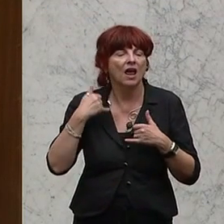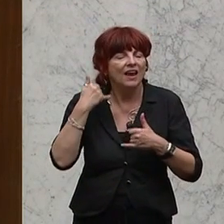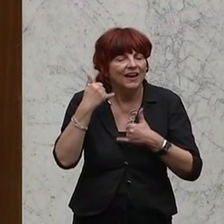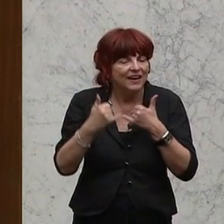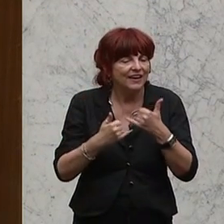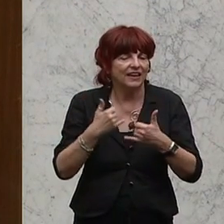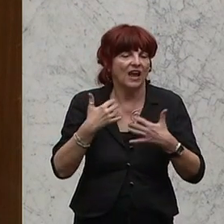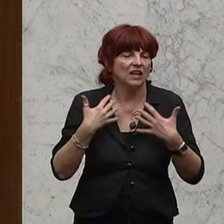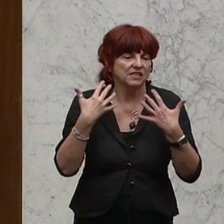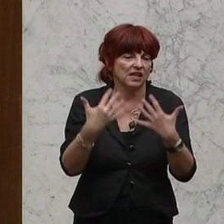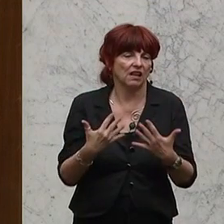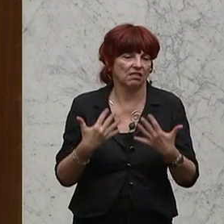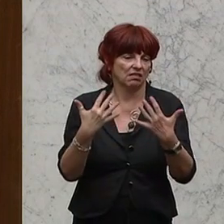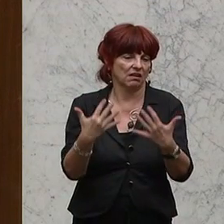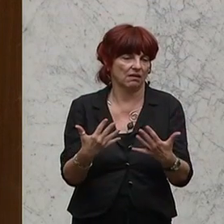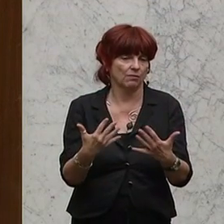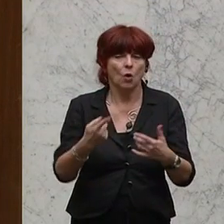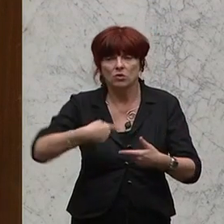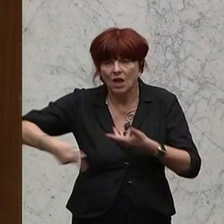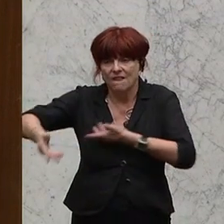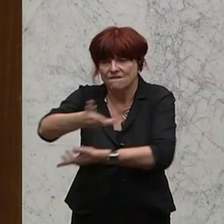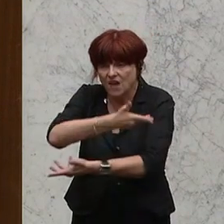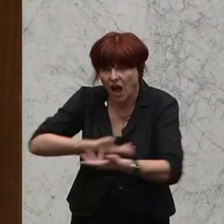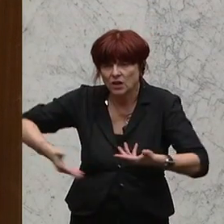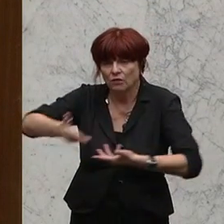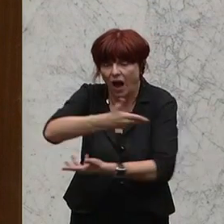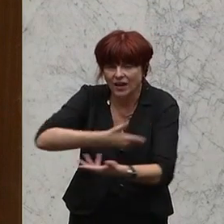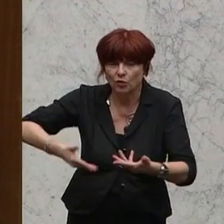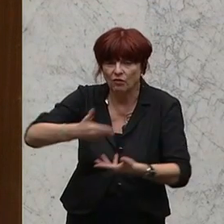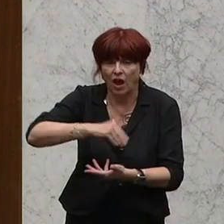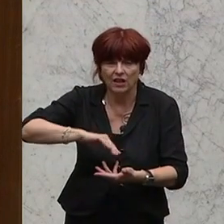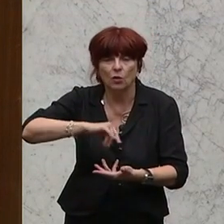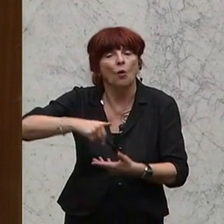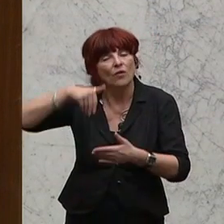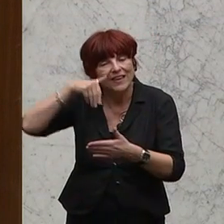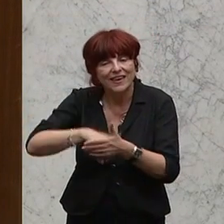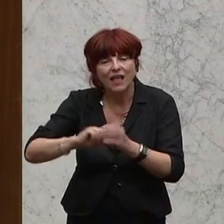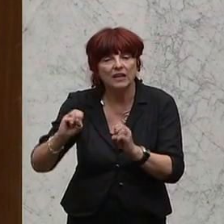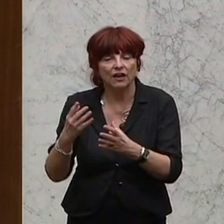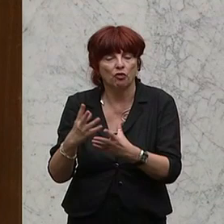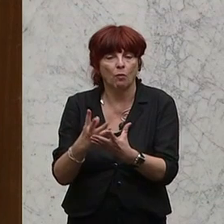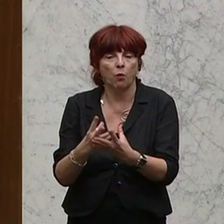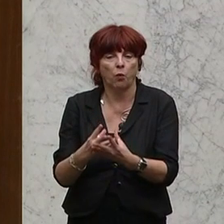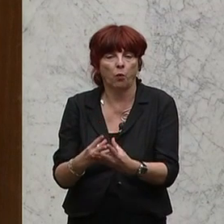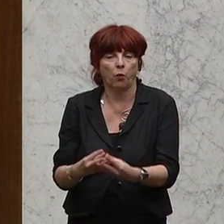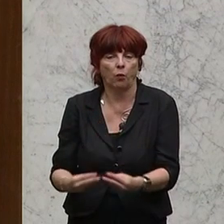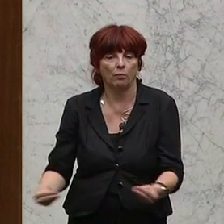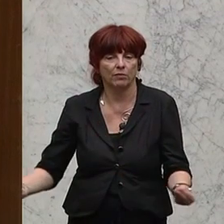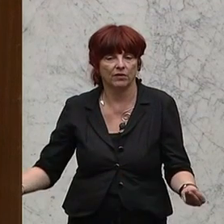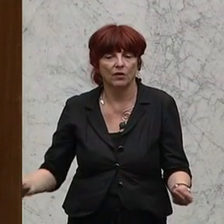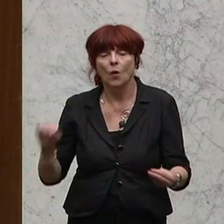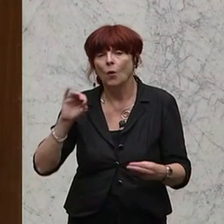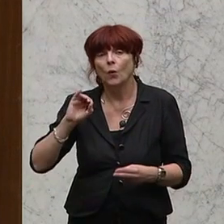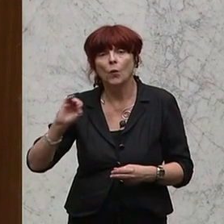wird so lange verhandelt zwischen diesen beiden, bis praktisch nichts mehr übrig bleibt. Bis aus dieser Reform, aus diesem Ansinnen, aus der